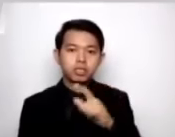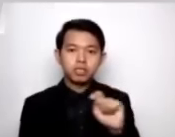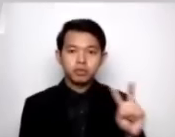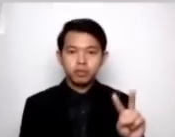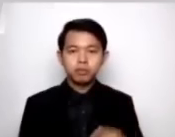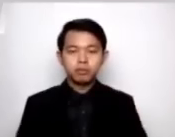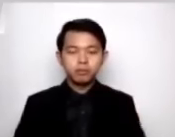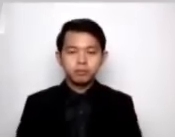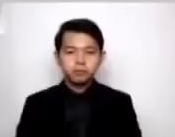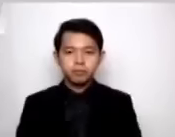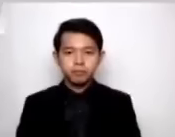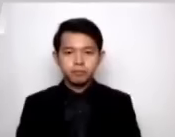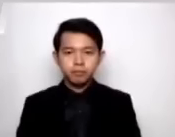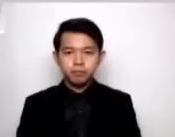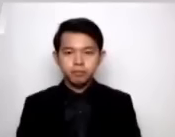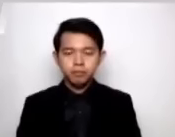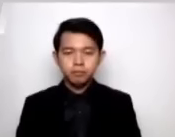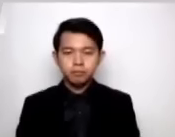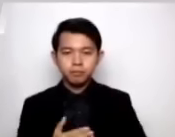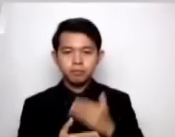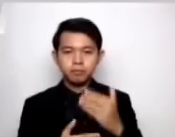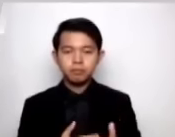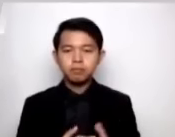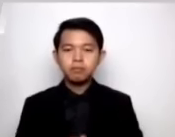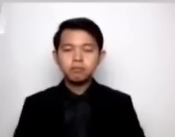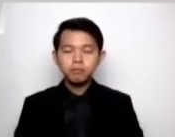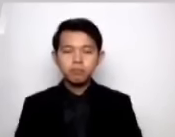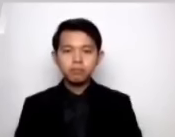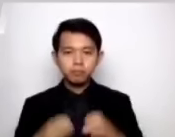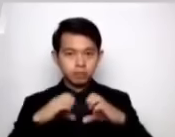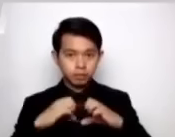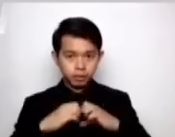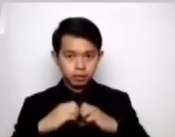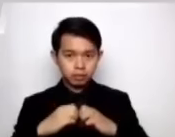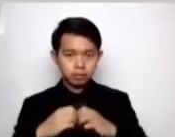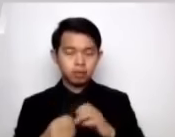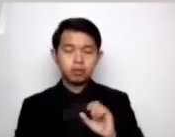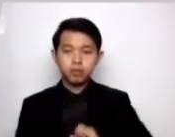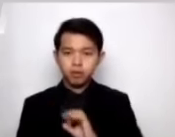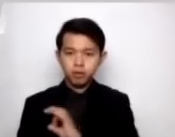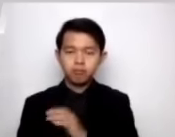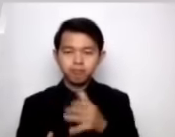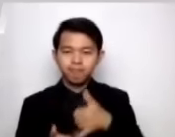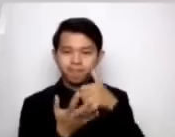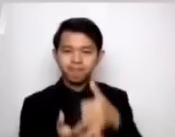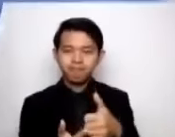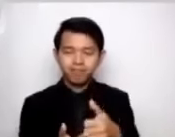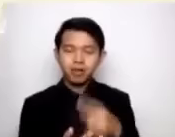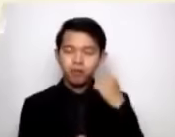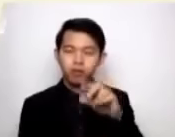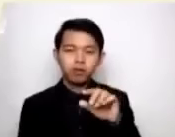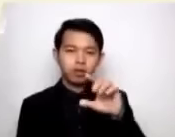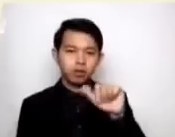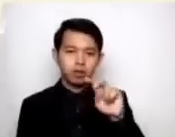Pinarangalan ng mga programa at personalidad ng GMA Network sa Anak TV Seal Awards 2024. May report si Von Aquino.